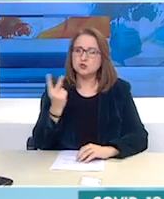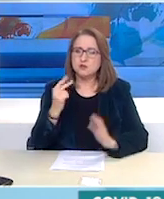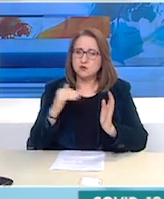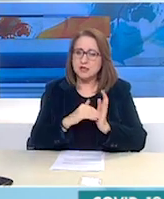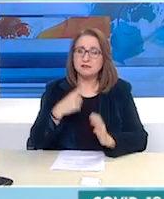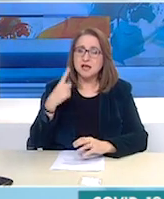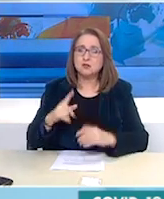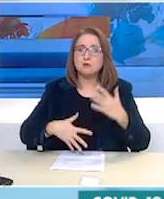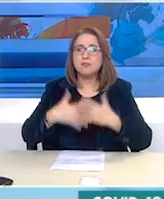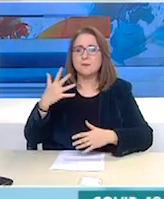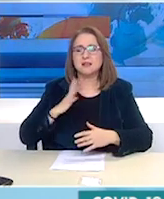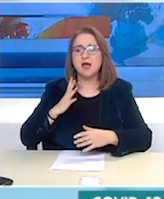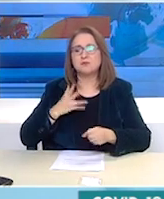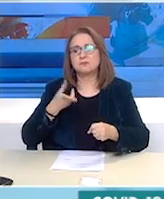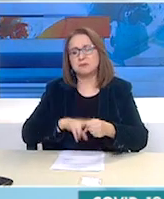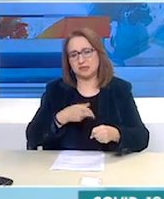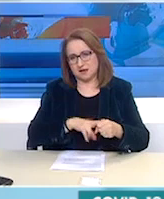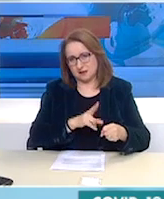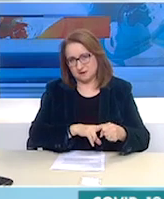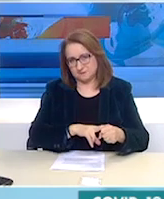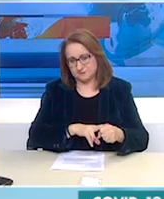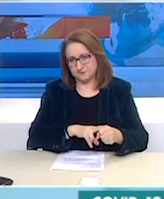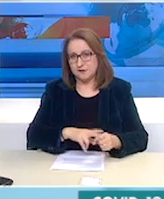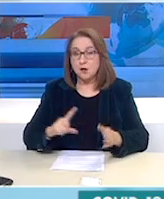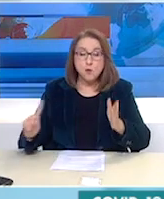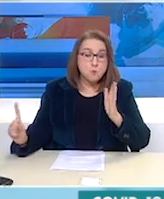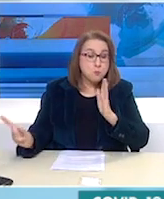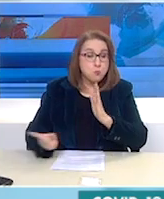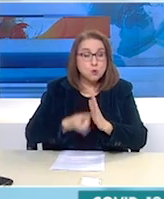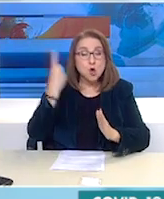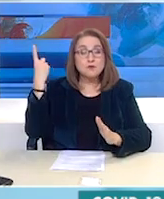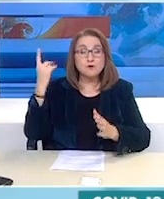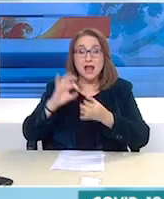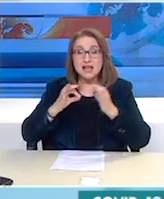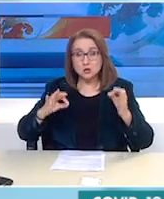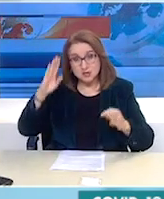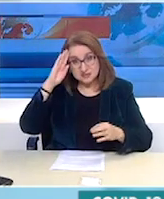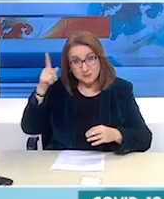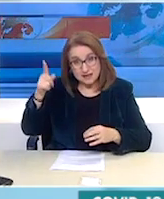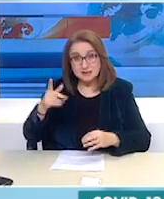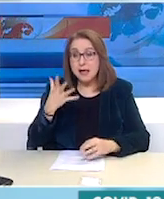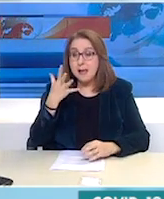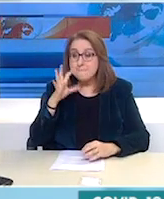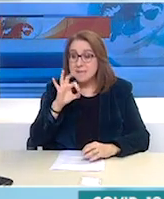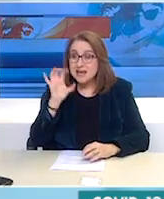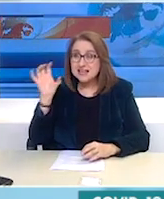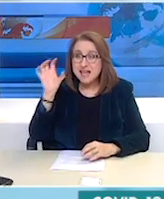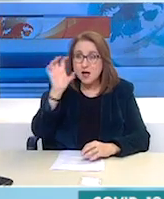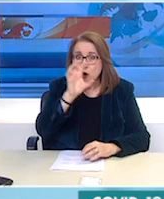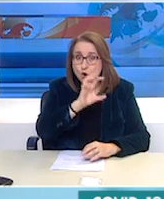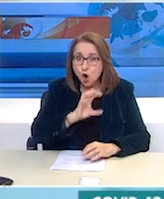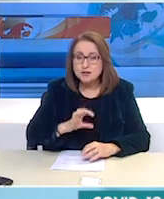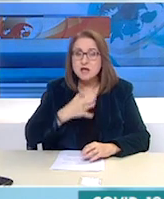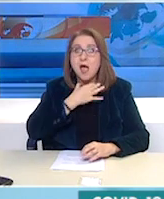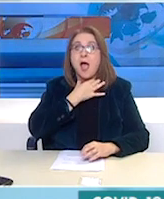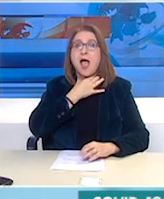22.115 θάνατοι. Για πρώτη φορά στην ιστορία των Ηνωμένων Πολιτειών και οι 50 πολιτείες έχουν ταυτόχρονα ανακηρύξει κατάσταση